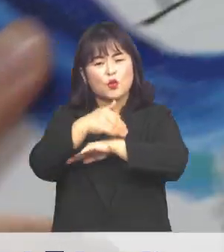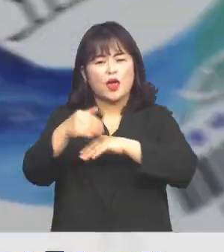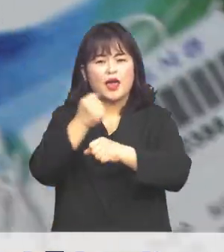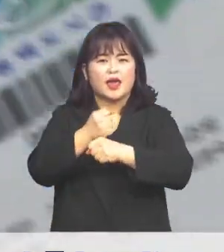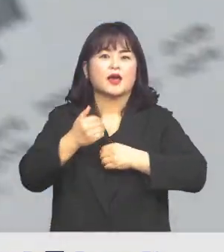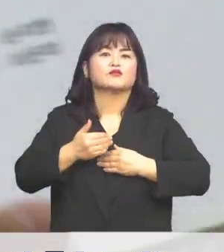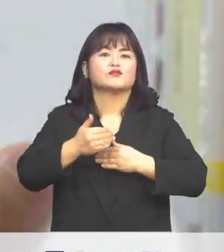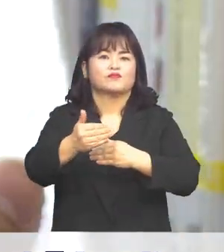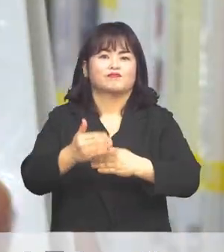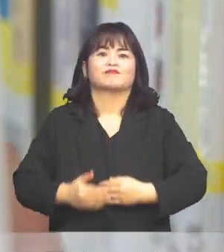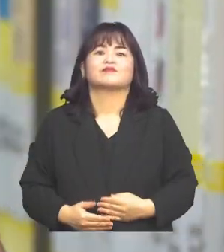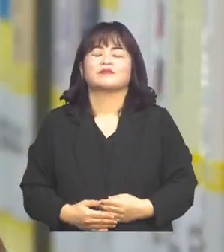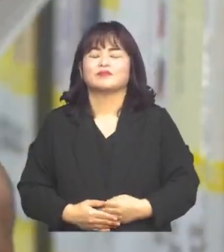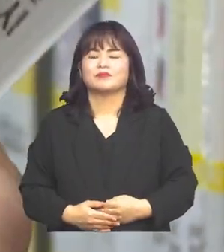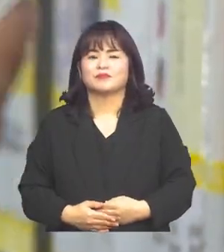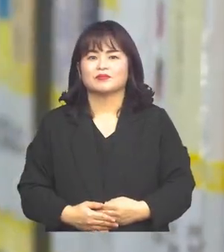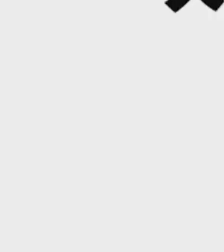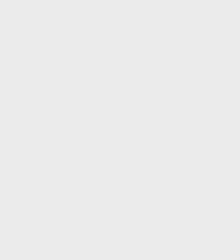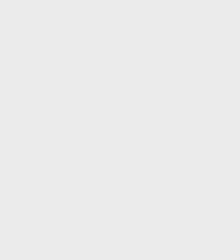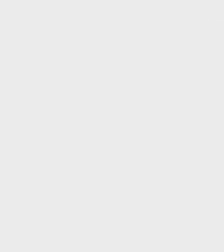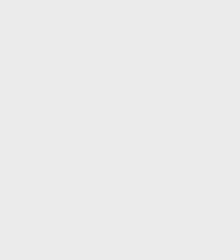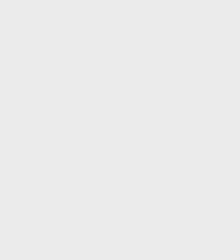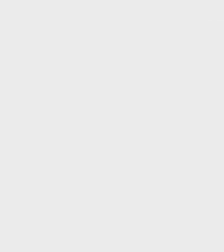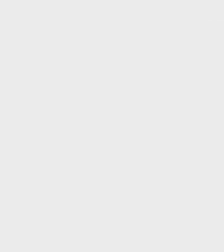지속적으로 확대할 계획입니다.